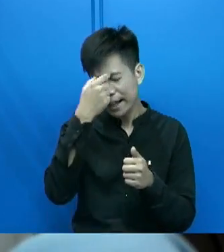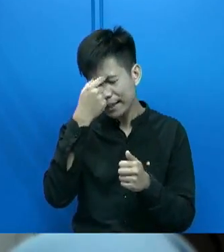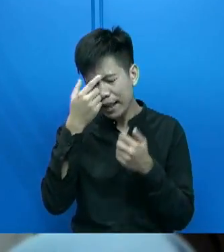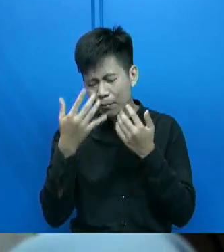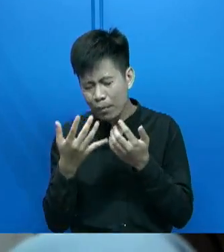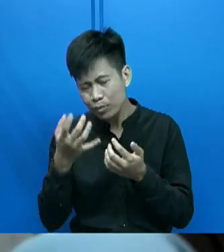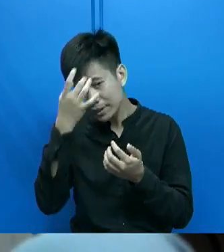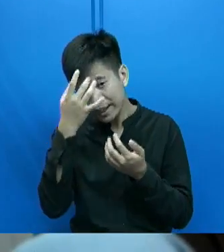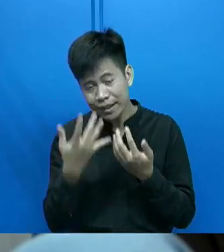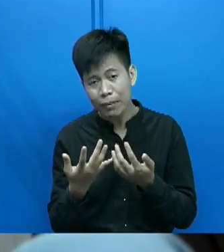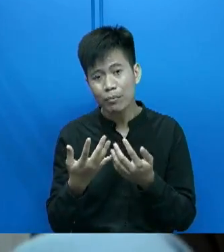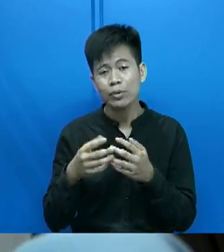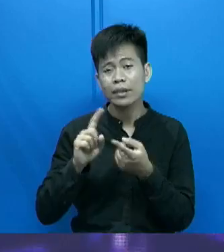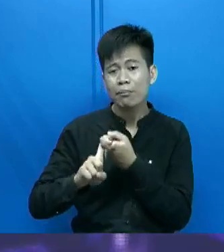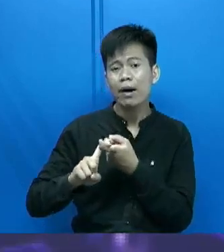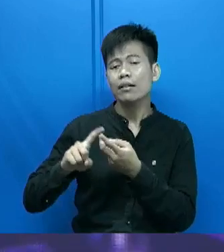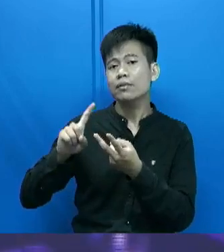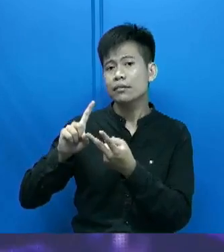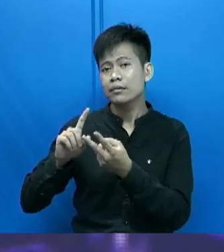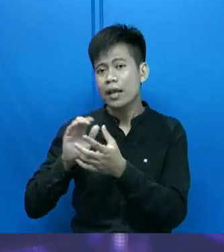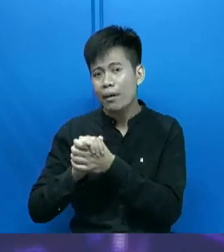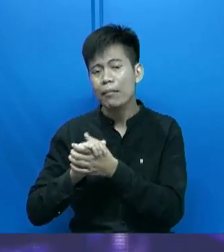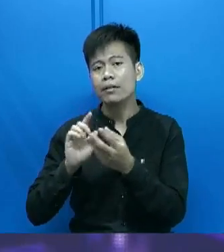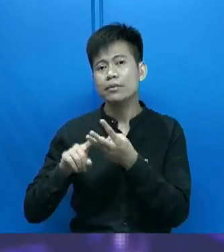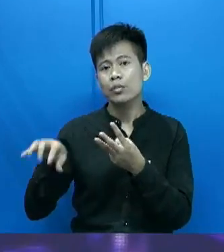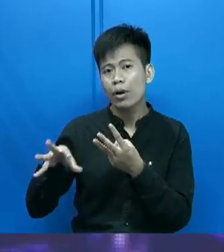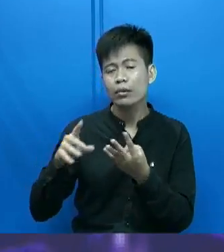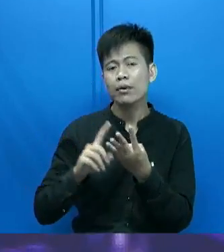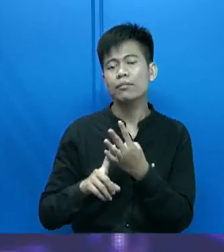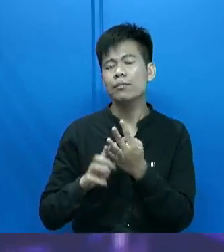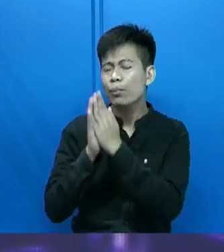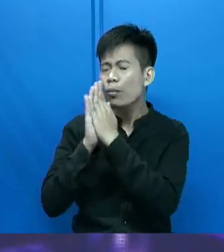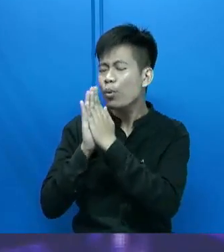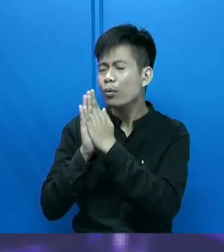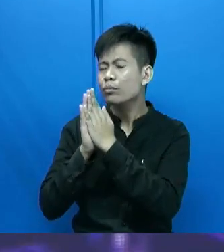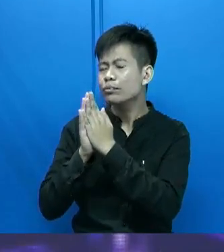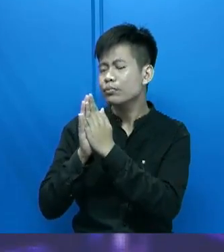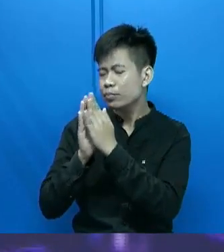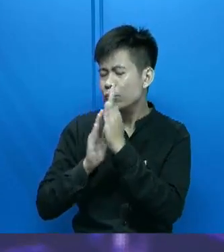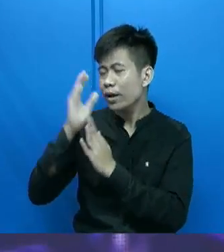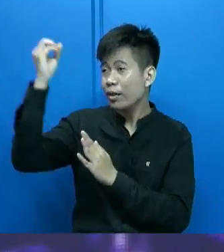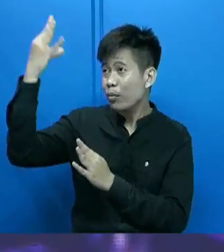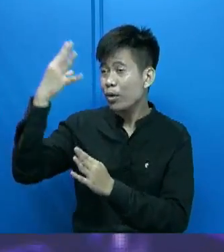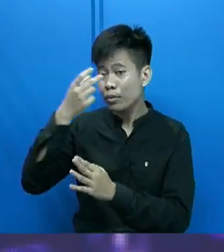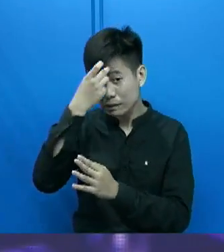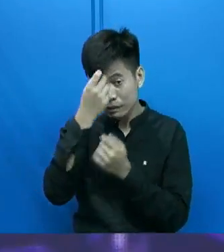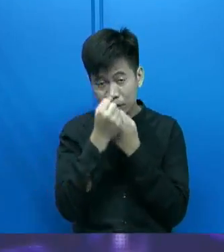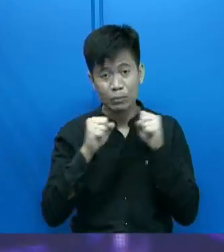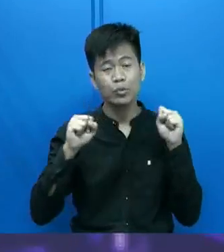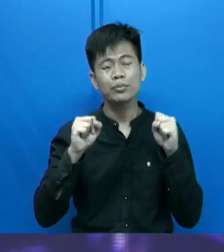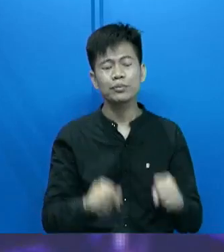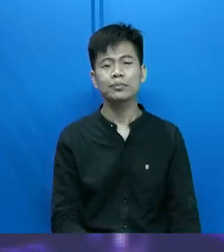Allah, kerabat kami, tetangga kami, kawan kami, teman kami, maka mohon ya Allah dengan kemuliaan Ramadhan angkat dan sembuhkan segala